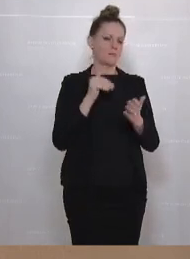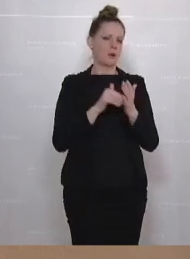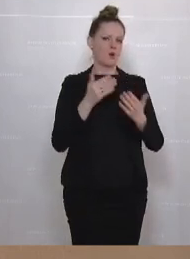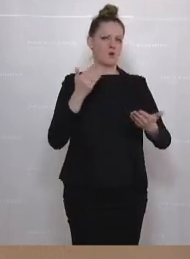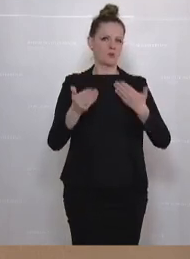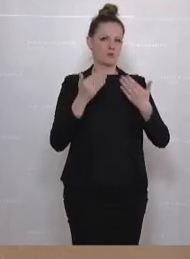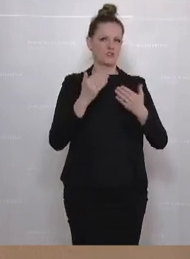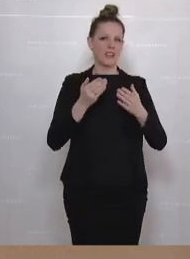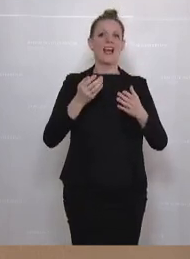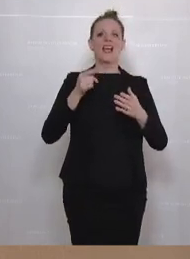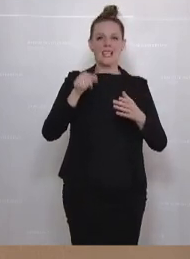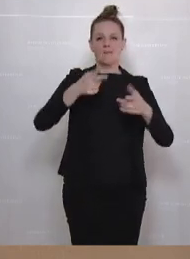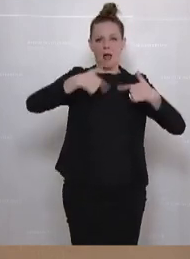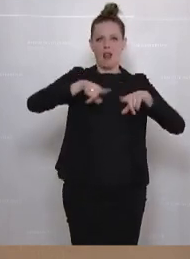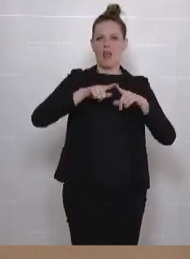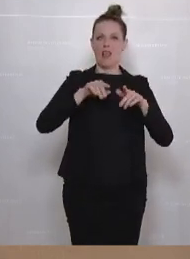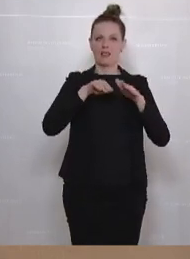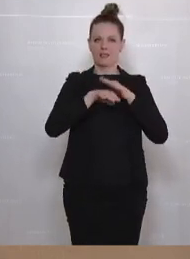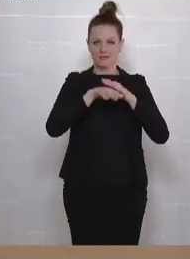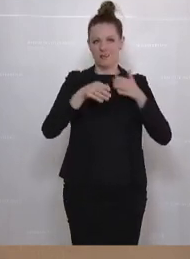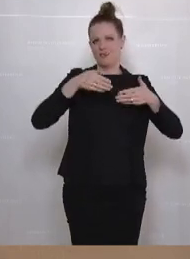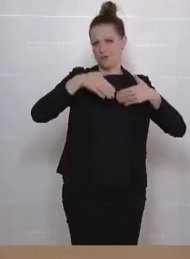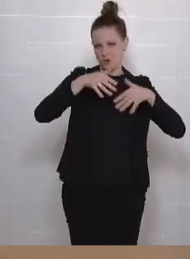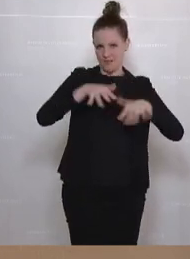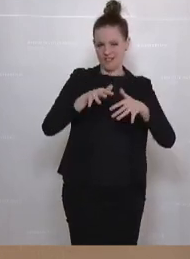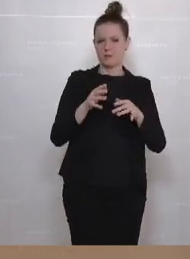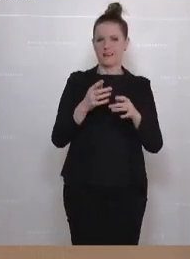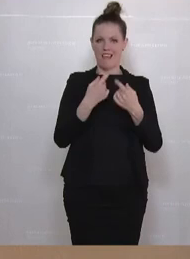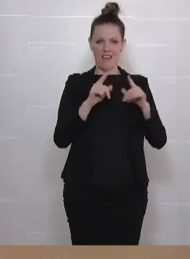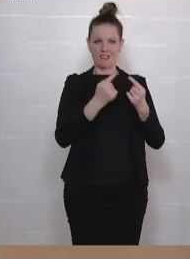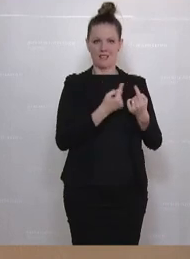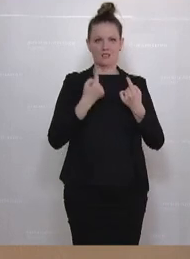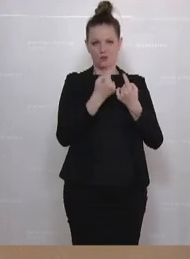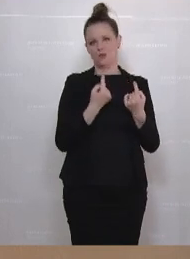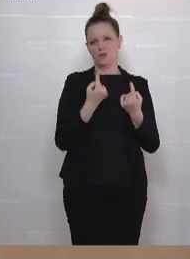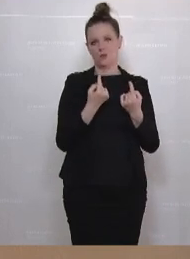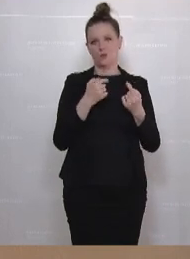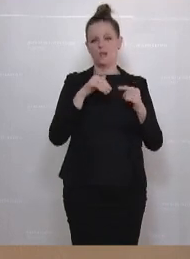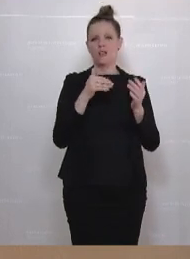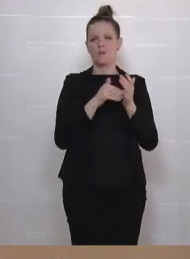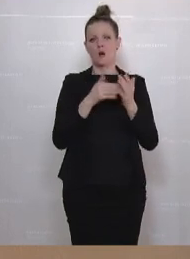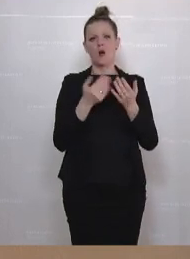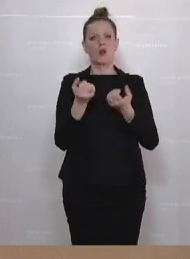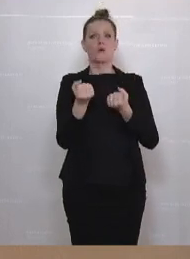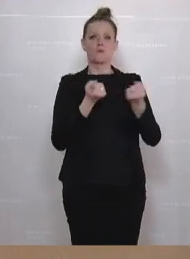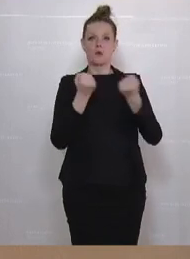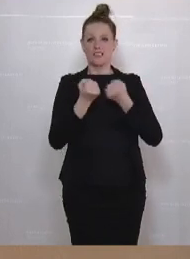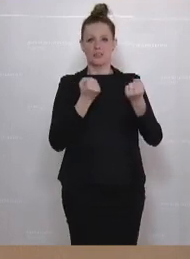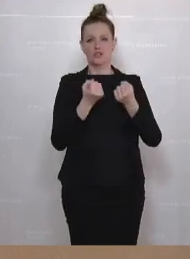die Binnenflüchtlinge oder Binnenvertriebene ist eine andere Situation. Da müssen wir sozusagen unseren politischen Druck auf die